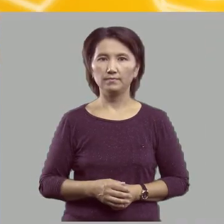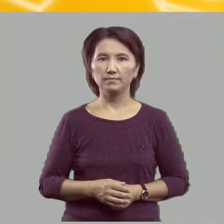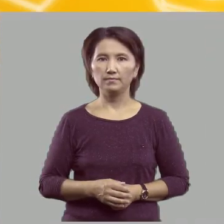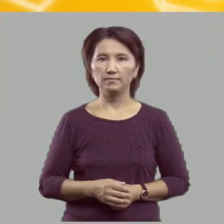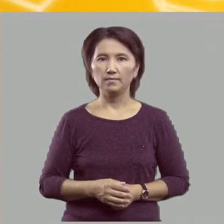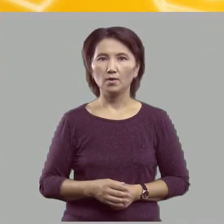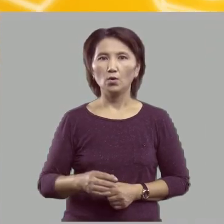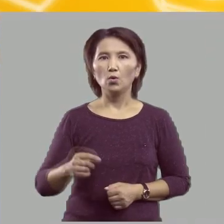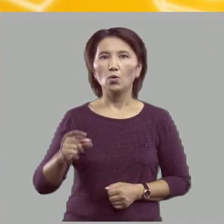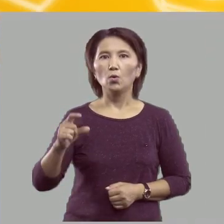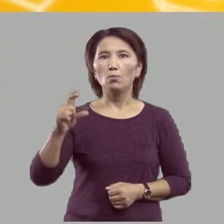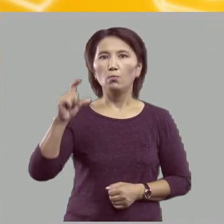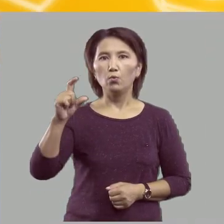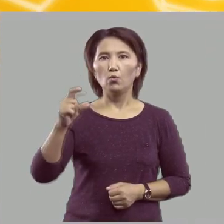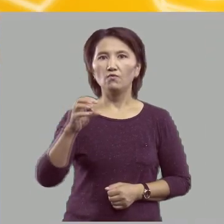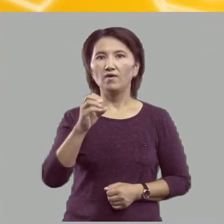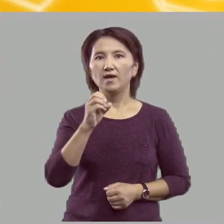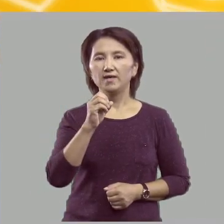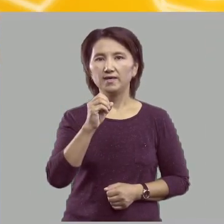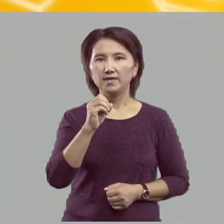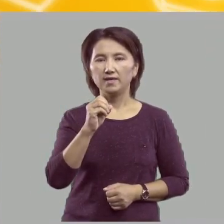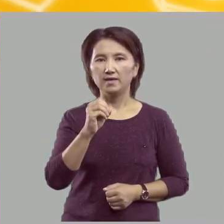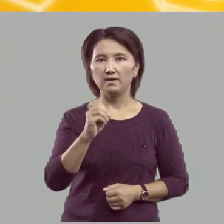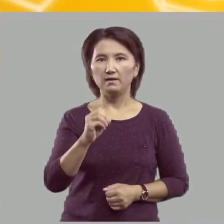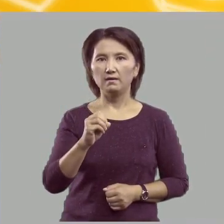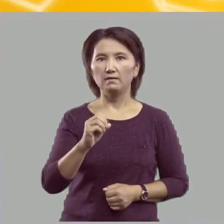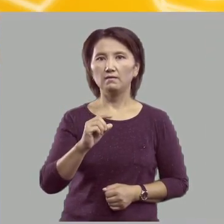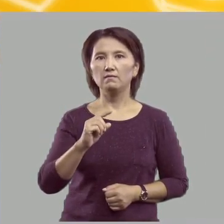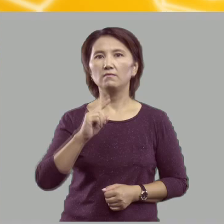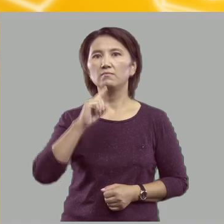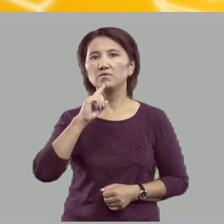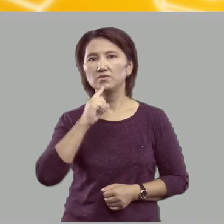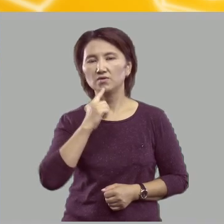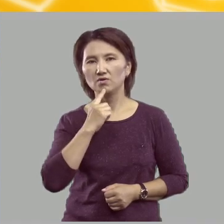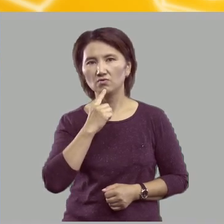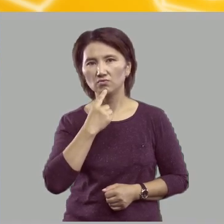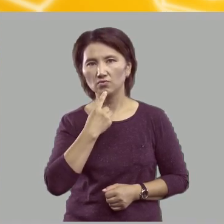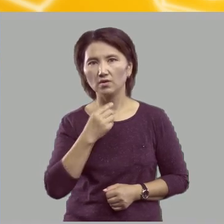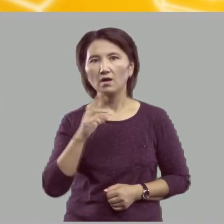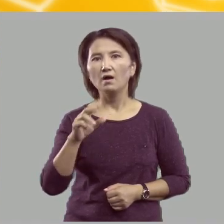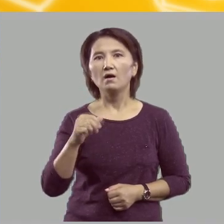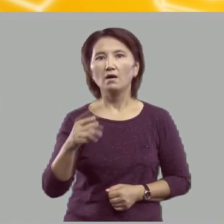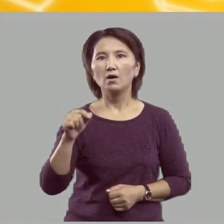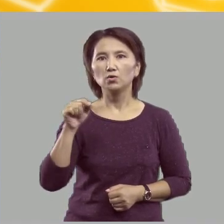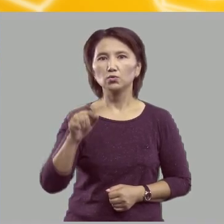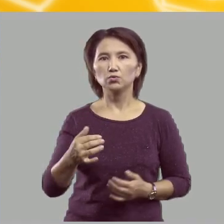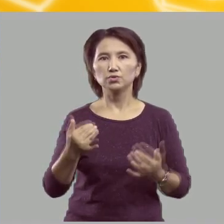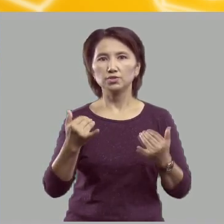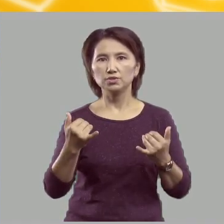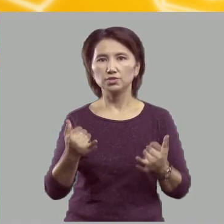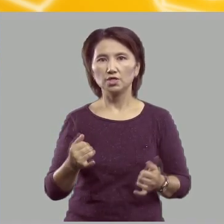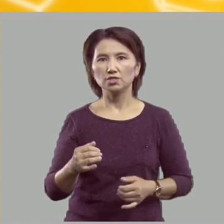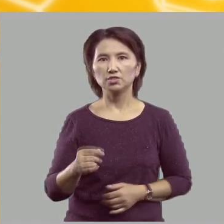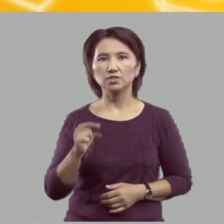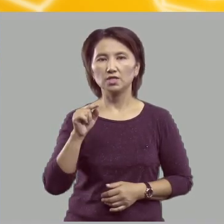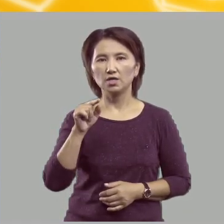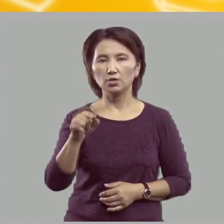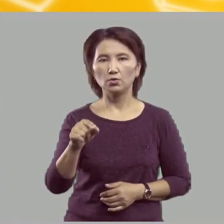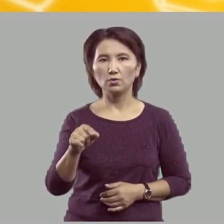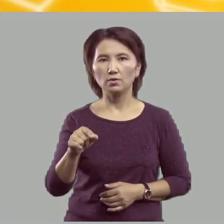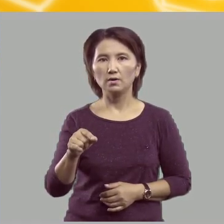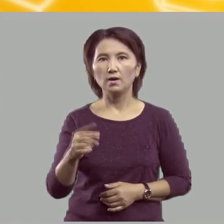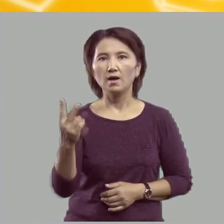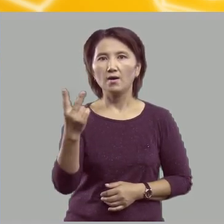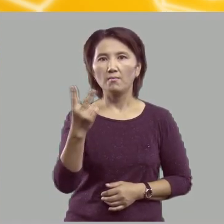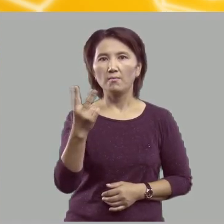Буква Ё передохнула. Как тут сейчас же на неё пара